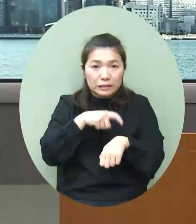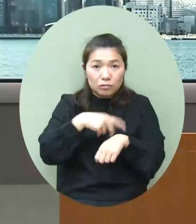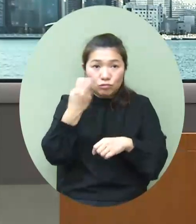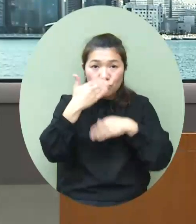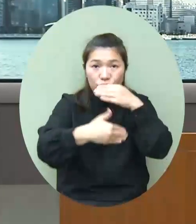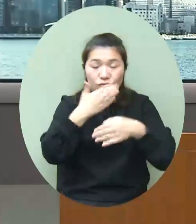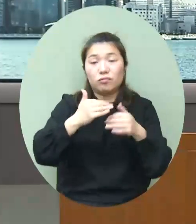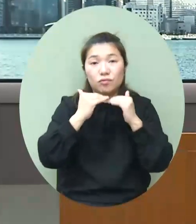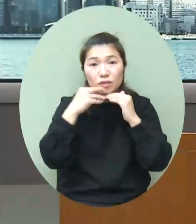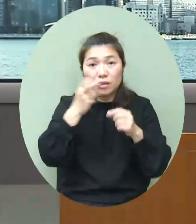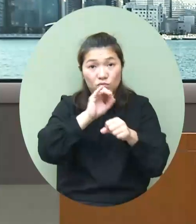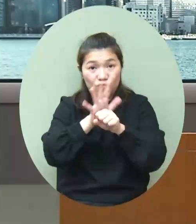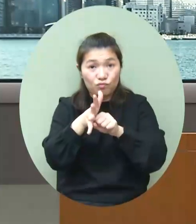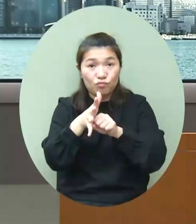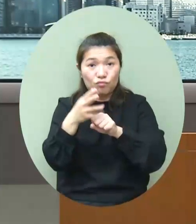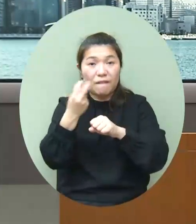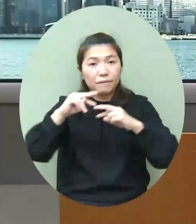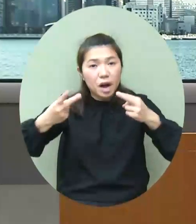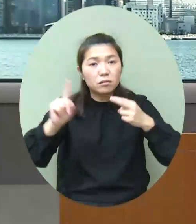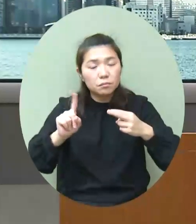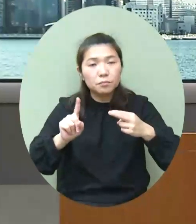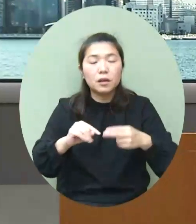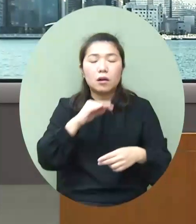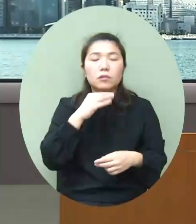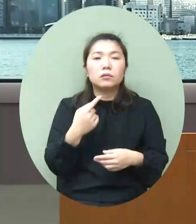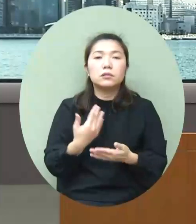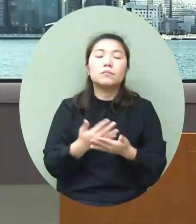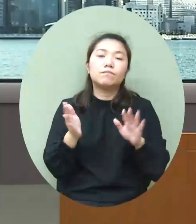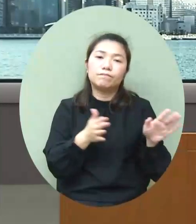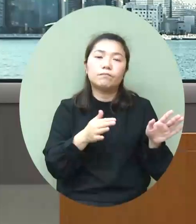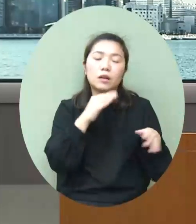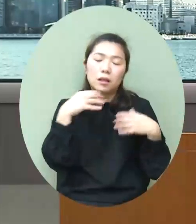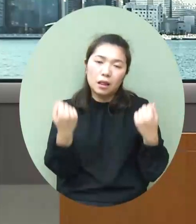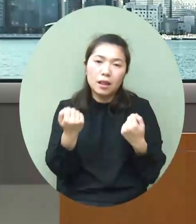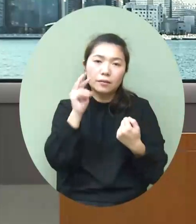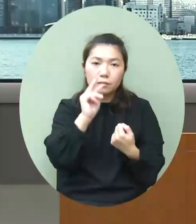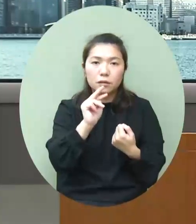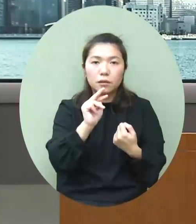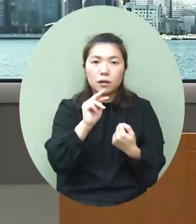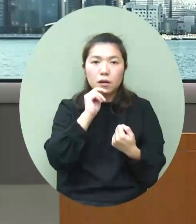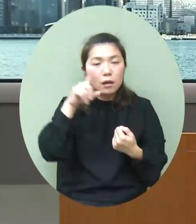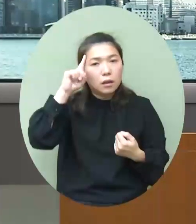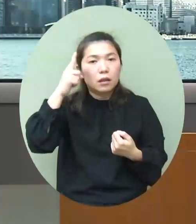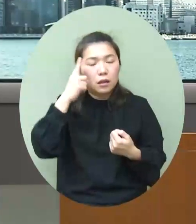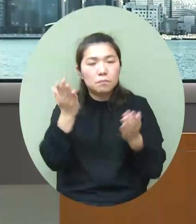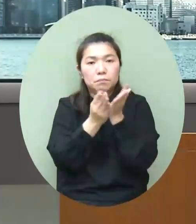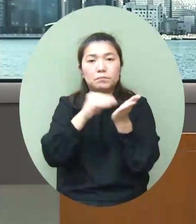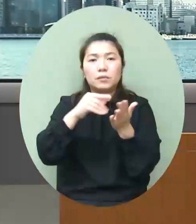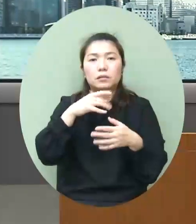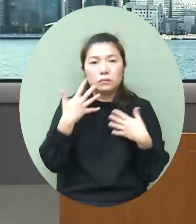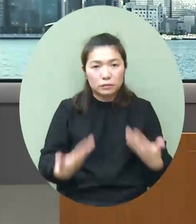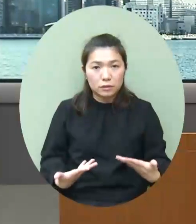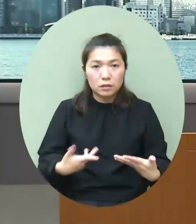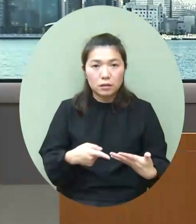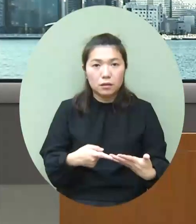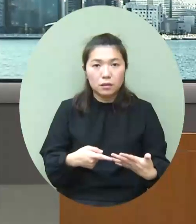映核酸阳性的结果，我们需要时间再观察疫情的发展。无论怎样，单看每